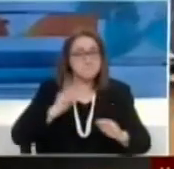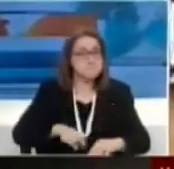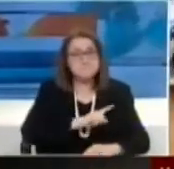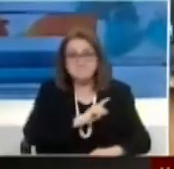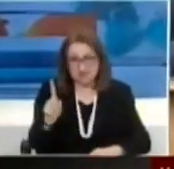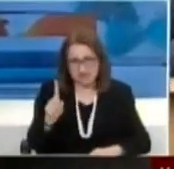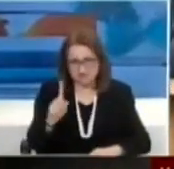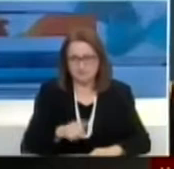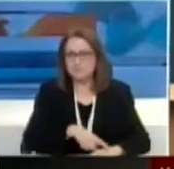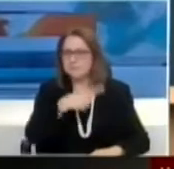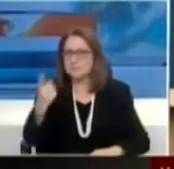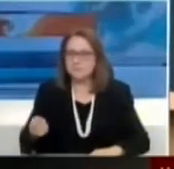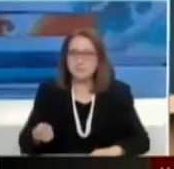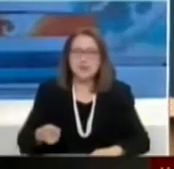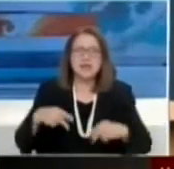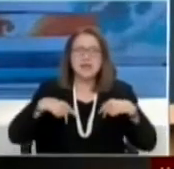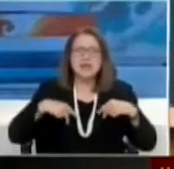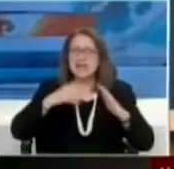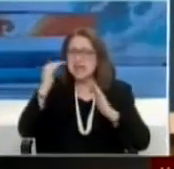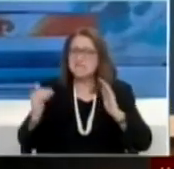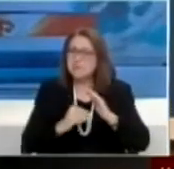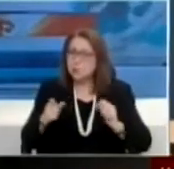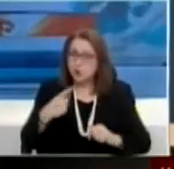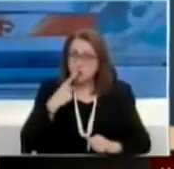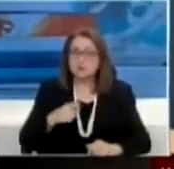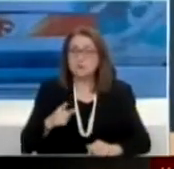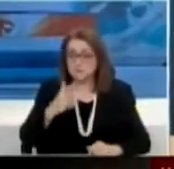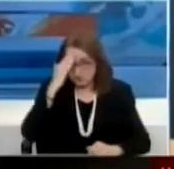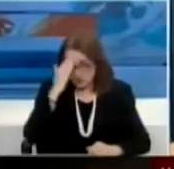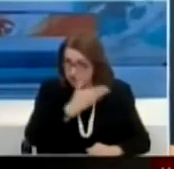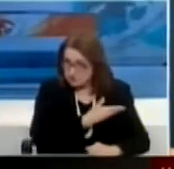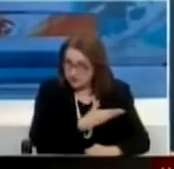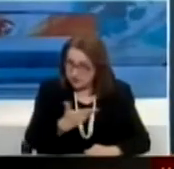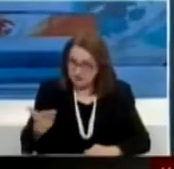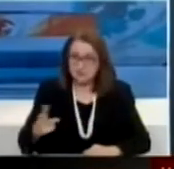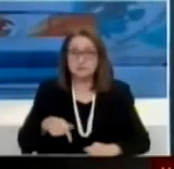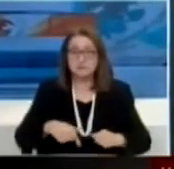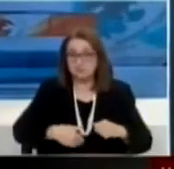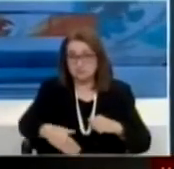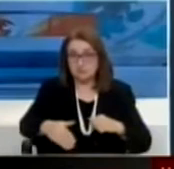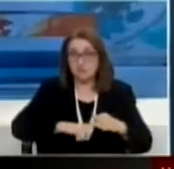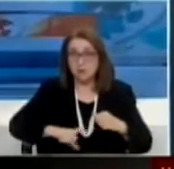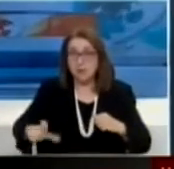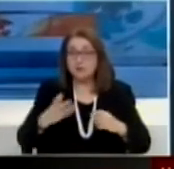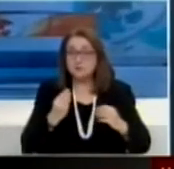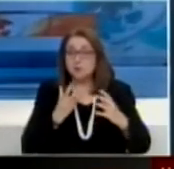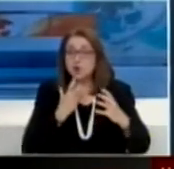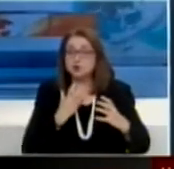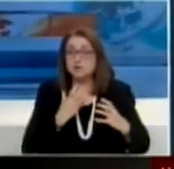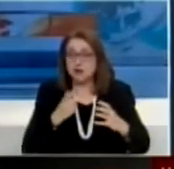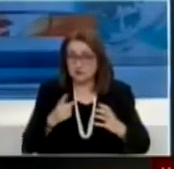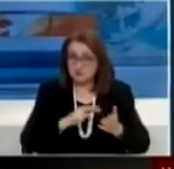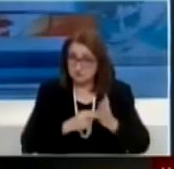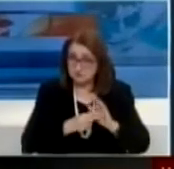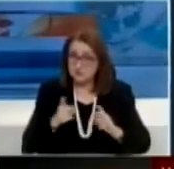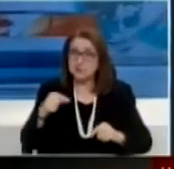επόμενες εβδομάδες είναι ιδιαίτερα κρίσιμες, γι' αυτό και πρέπει να παραμείνουμε προσιλωμένοι στο στόχο και ενωμένοι, όπως τόνισε και ο Πρωθυπουργός στη σημερινή ομιλία του προς